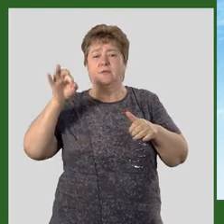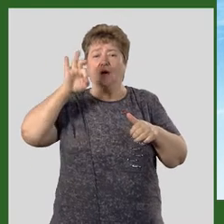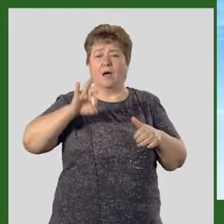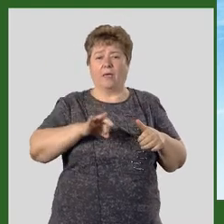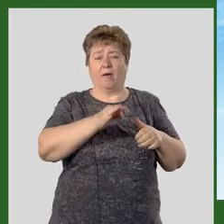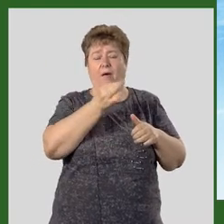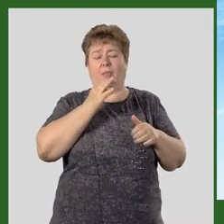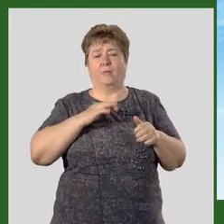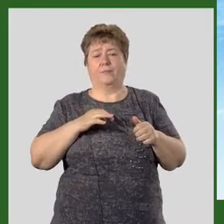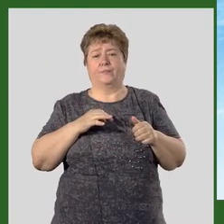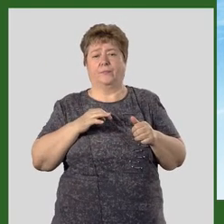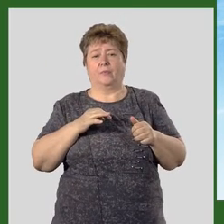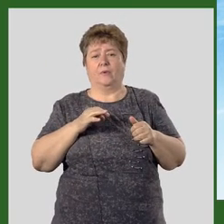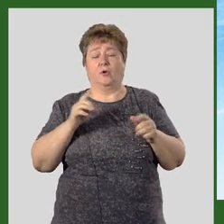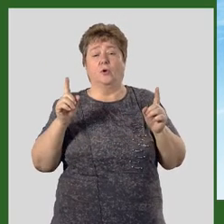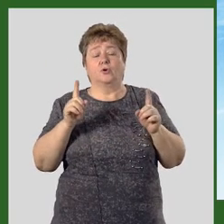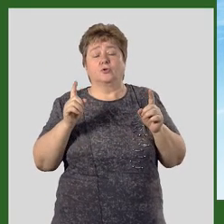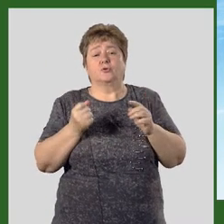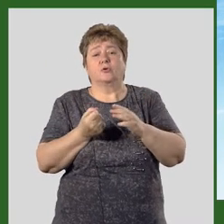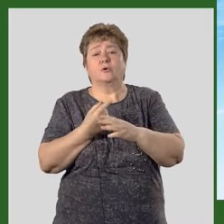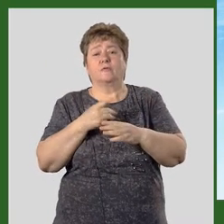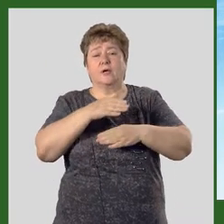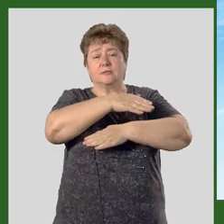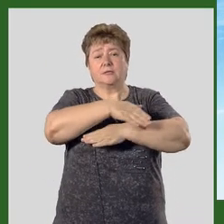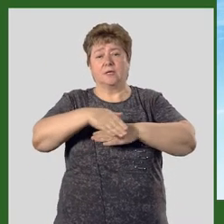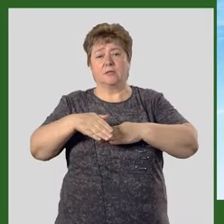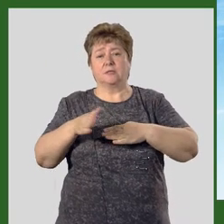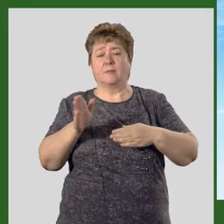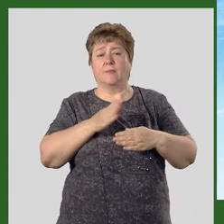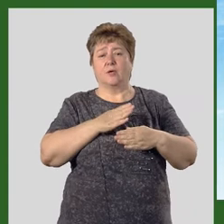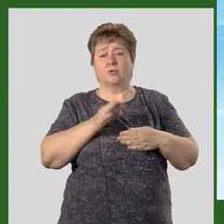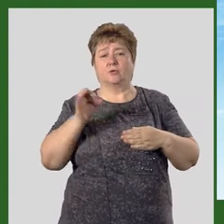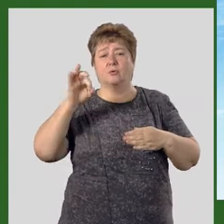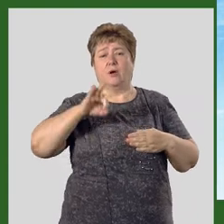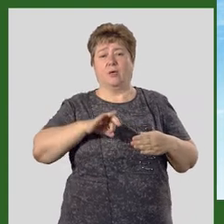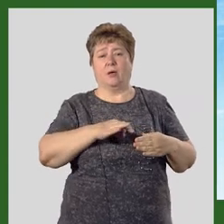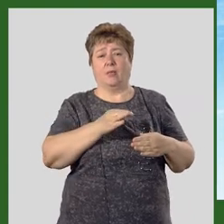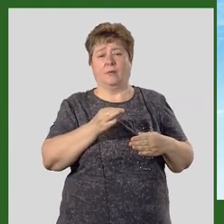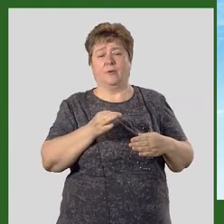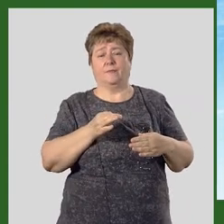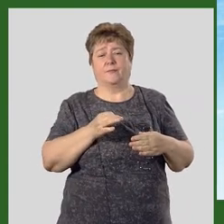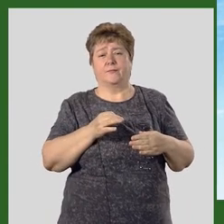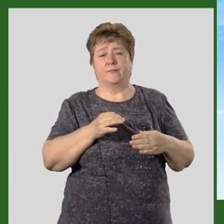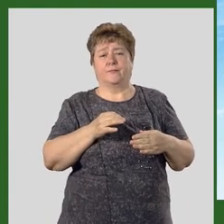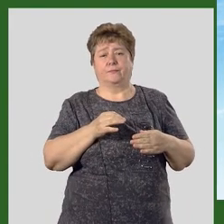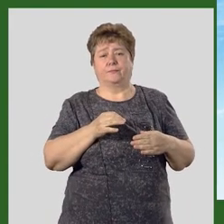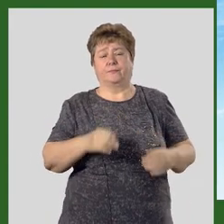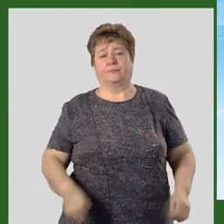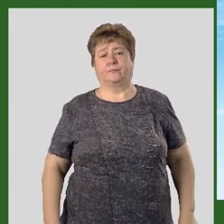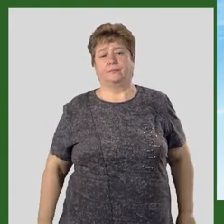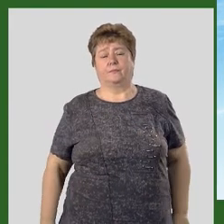океанами. А что является границами между океанами?